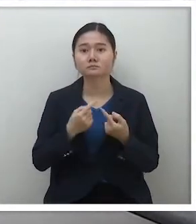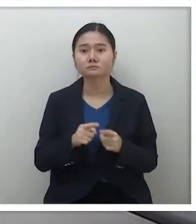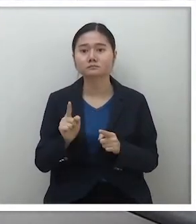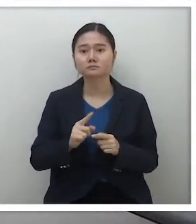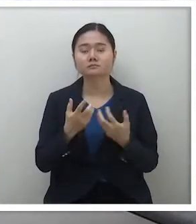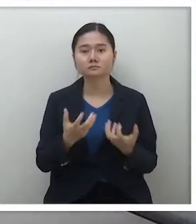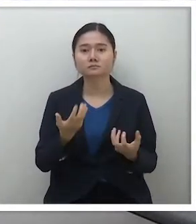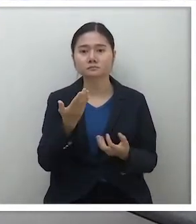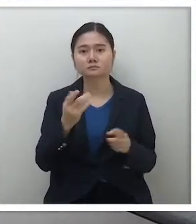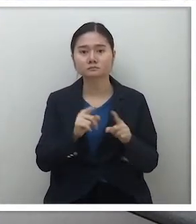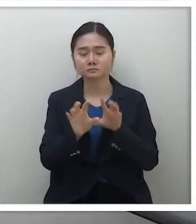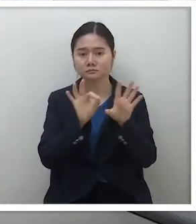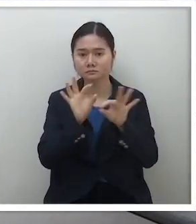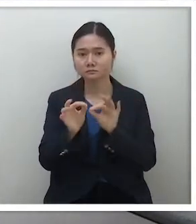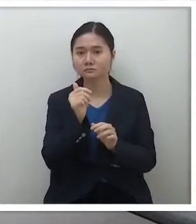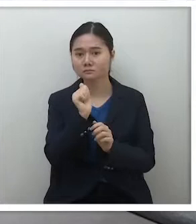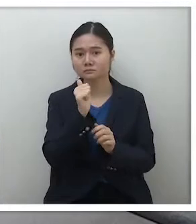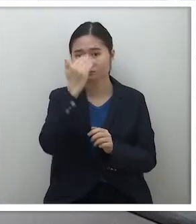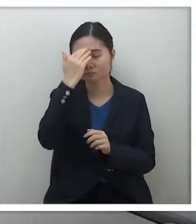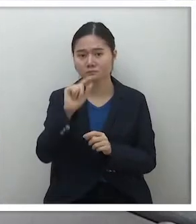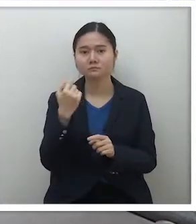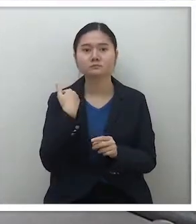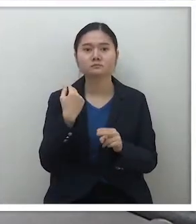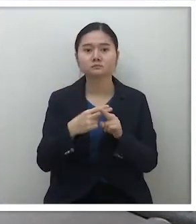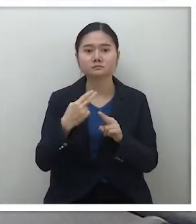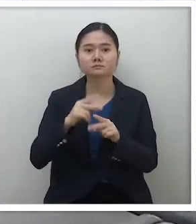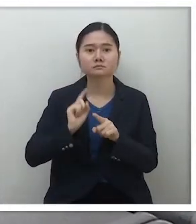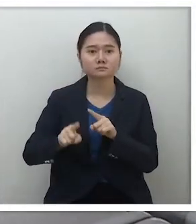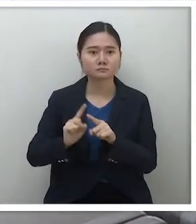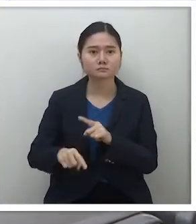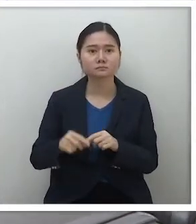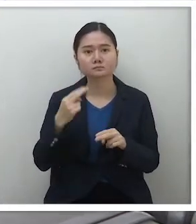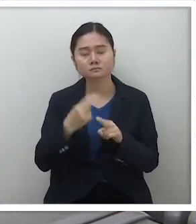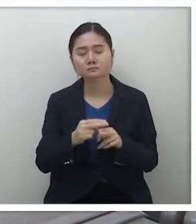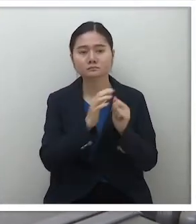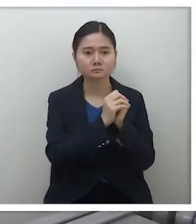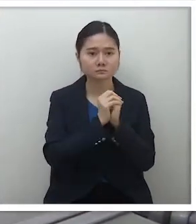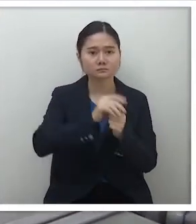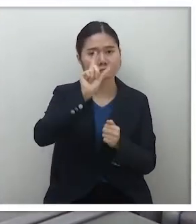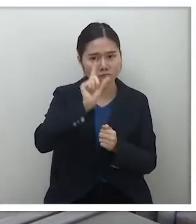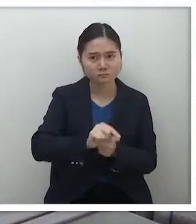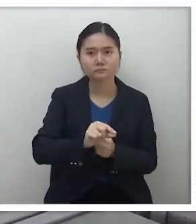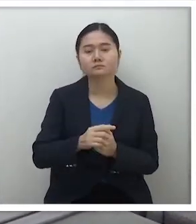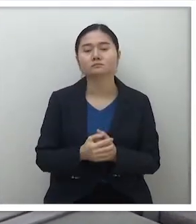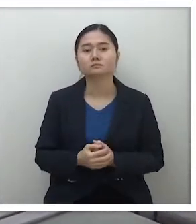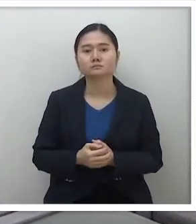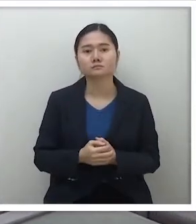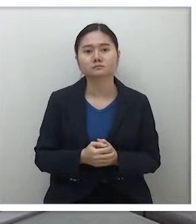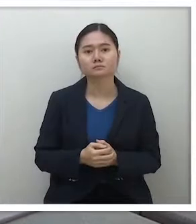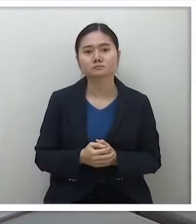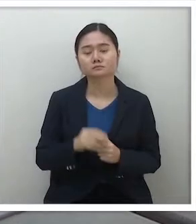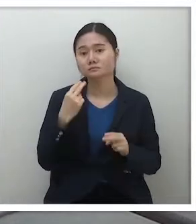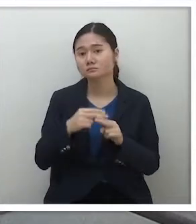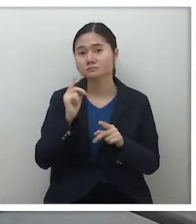ต่อุปกรณ์ตัวนี้ต้องเลือกให้ดีนะครับเนื่องจากว่ามันมีหลายยี่ห้อมากยี่ห้อที่มาจากจีนจะถูกมากเลยนะครับหลาย